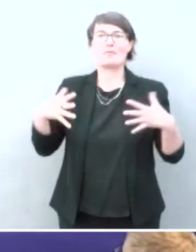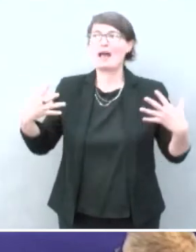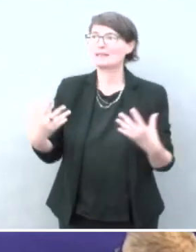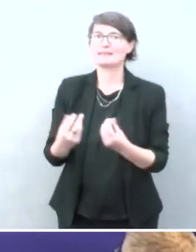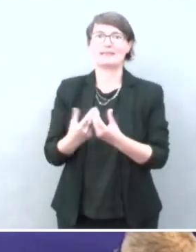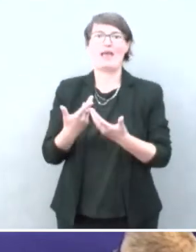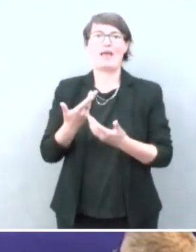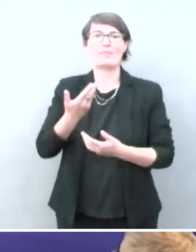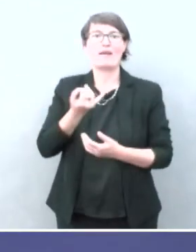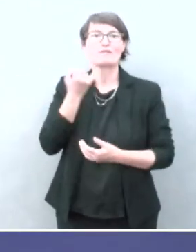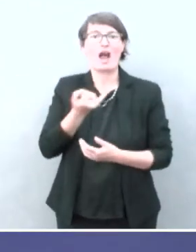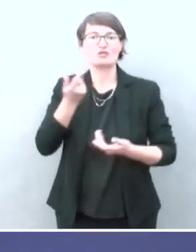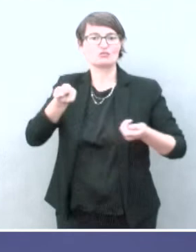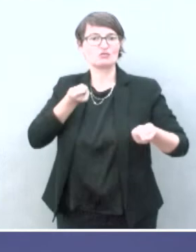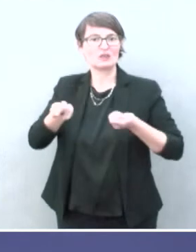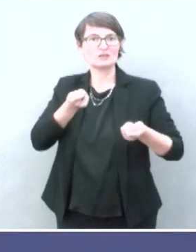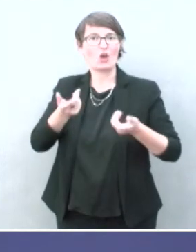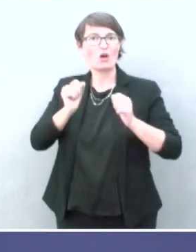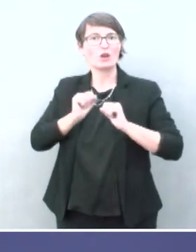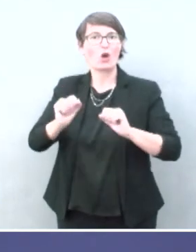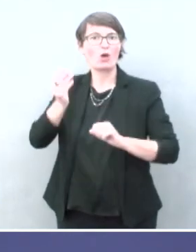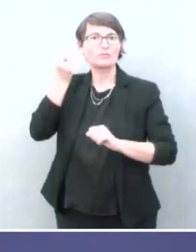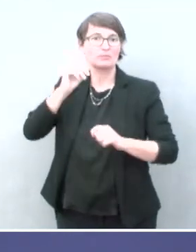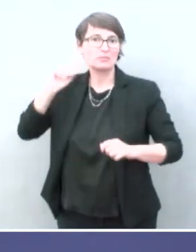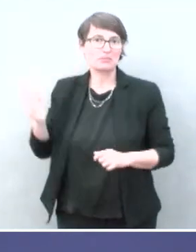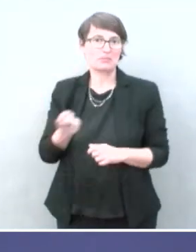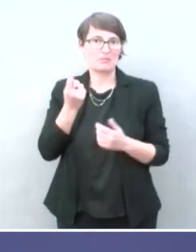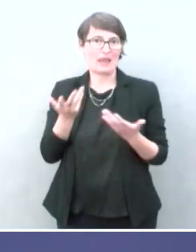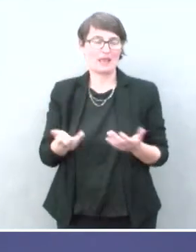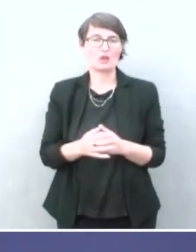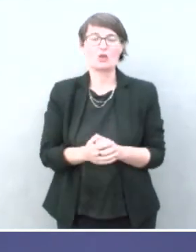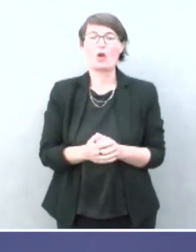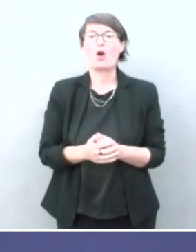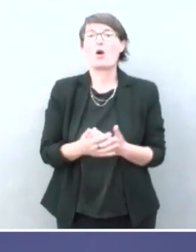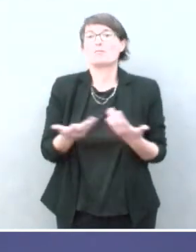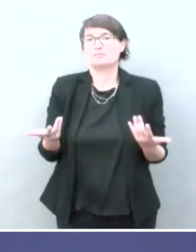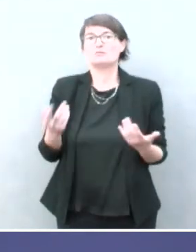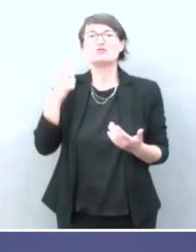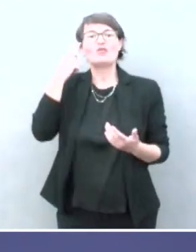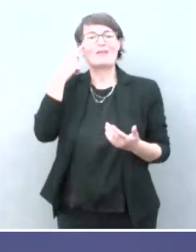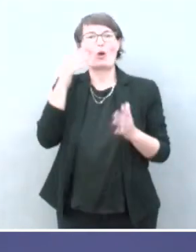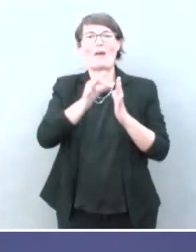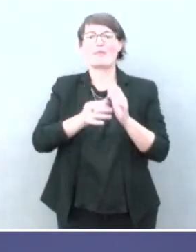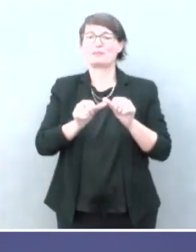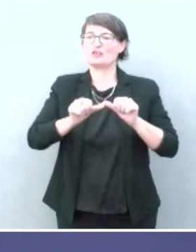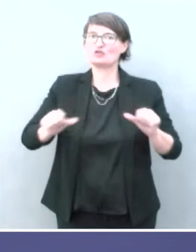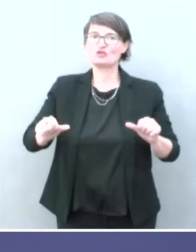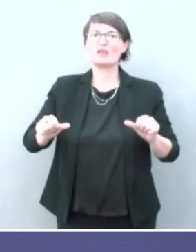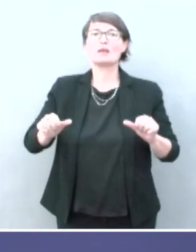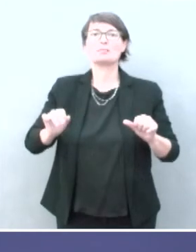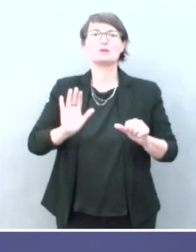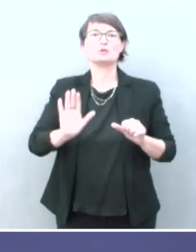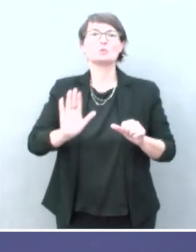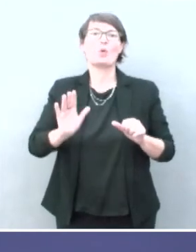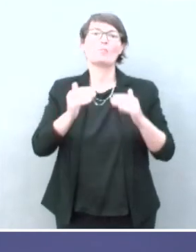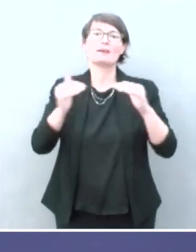questo non va bene. Ecco, diciamo così. Se uno accetta quelli che sono i principi del fair trade a livello internazionale, fair vuol